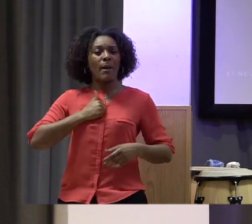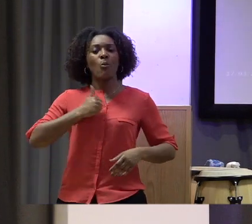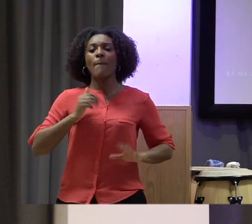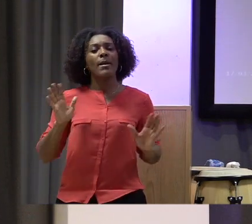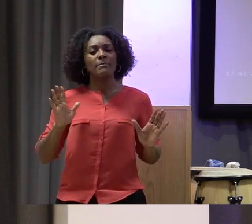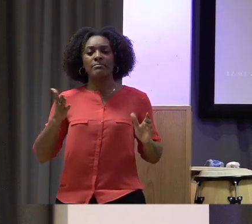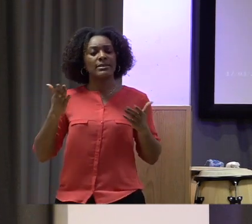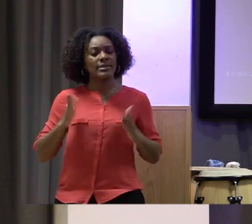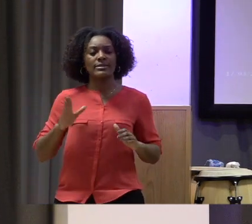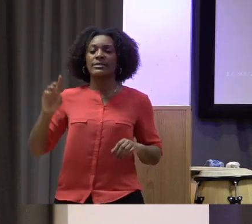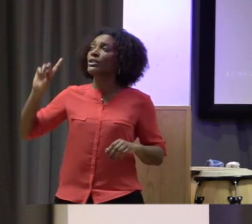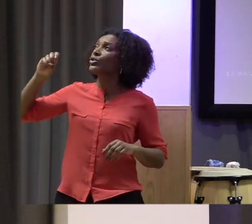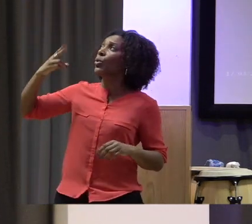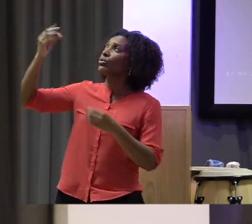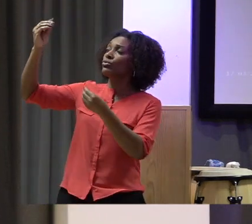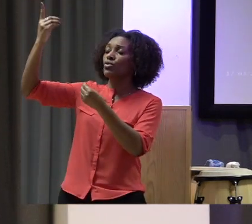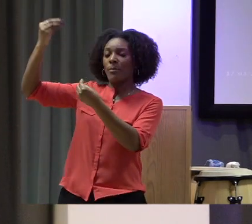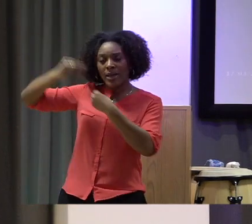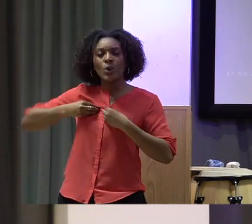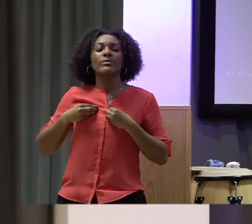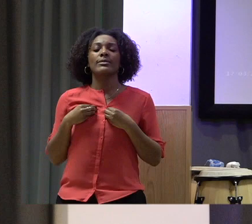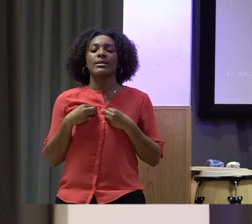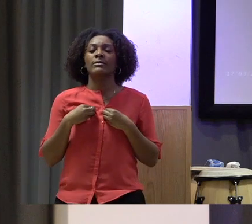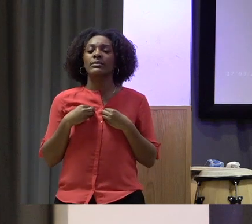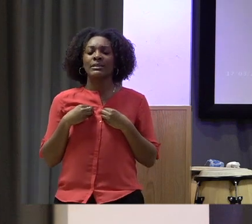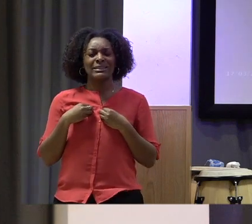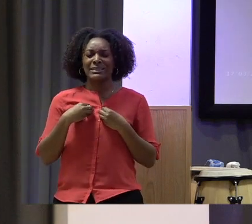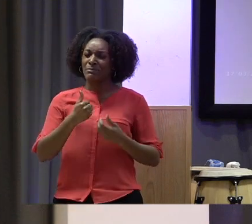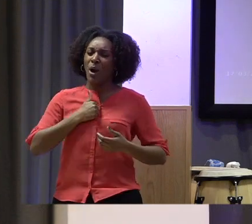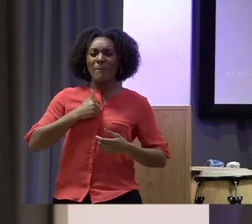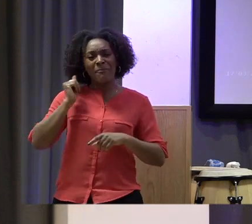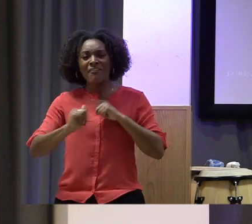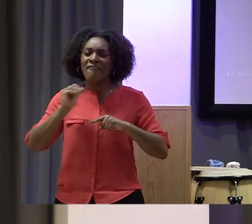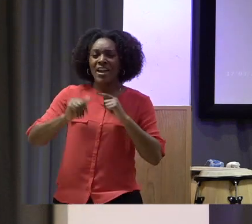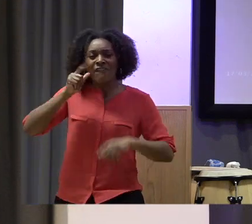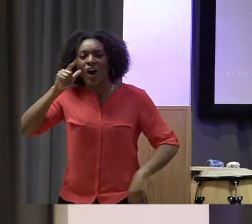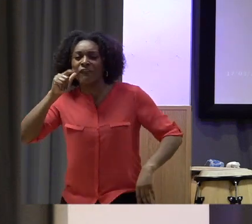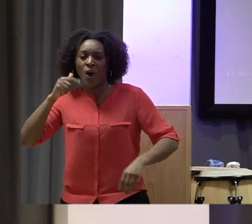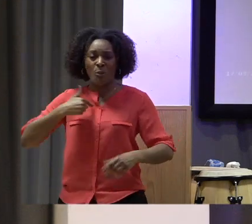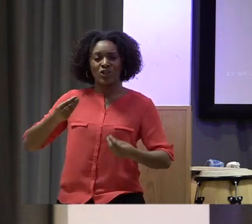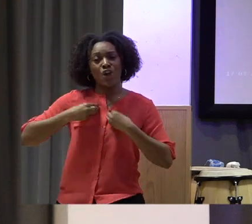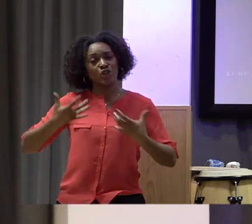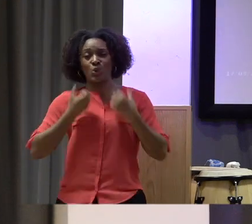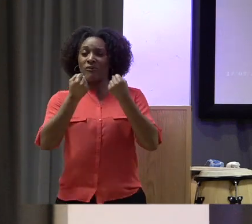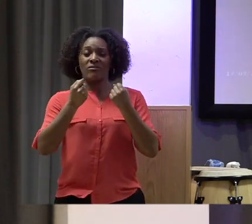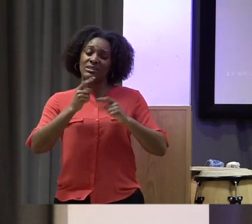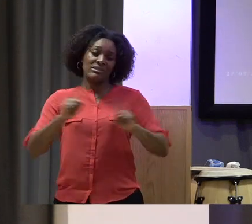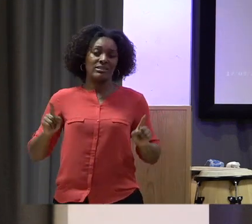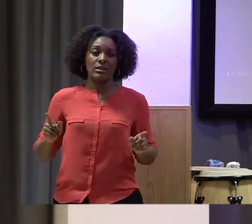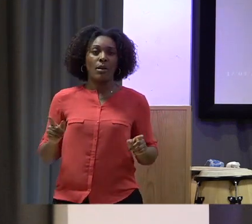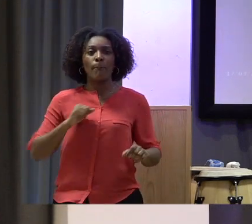vous, c'est le don de Dieu. Ce n'est point par les œuvres, afin que personne ne se glorifie. Et